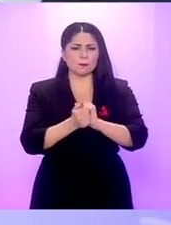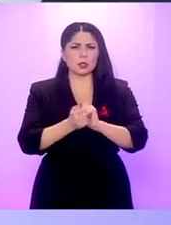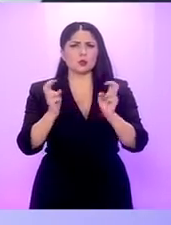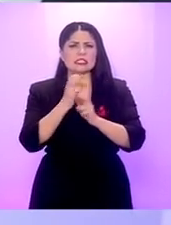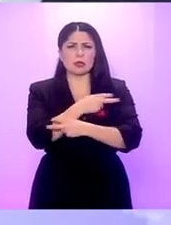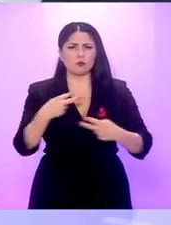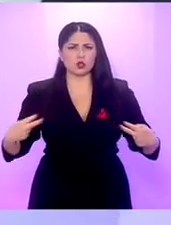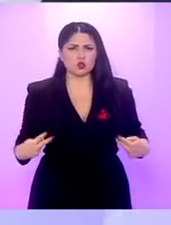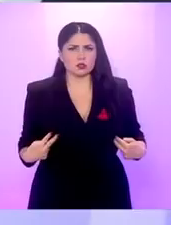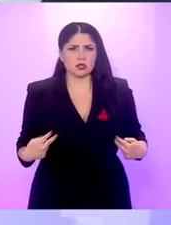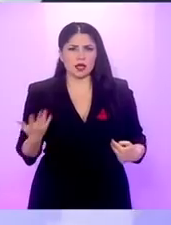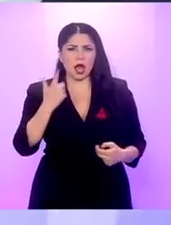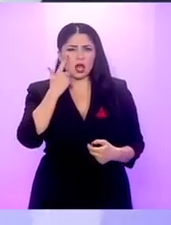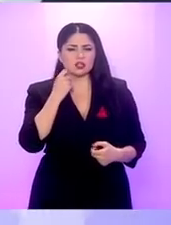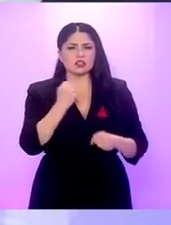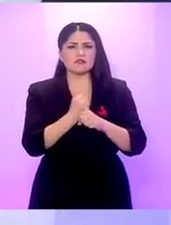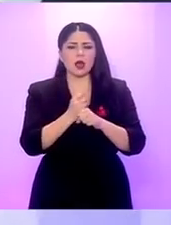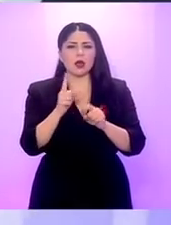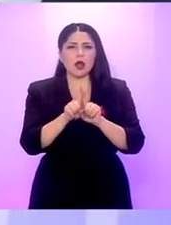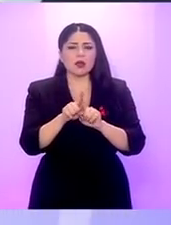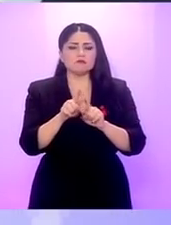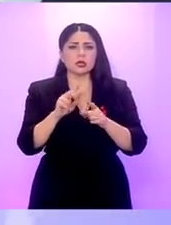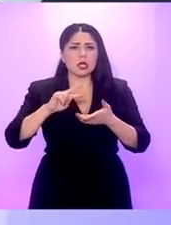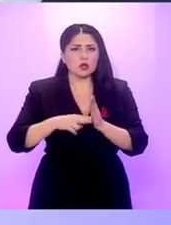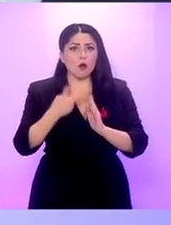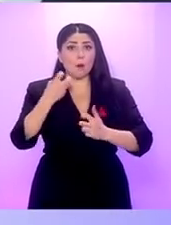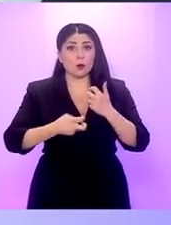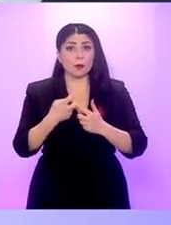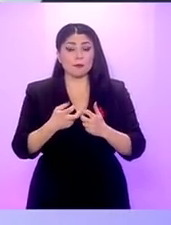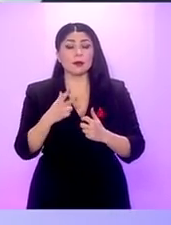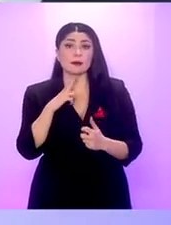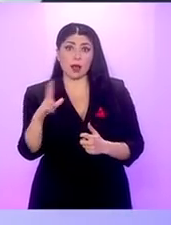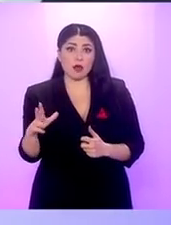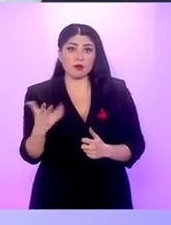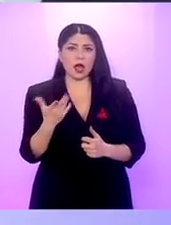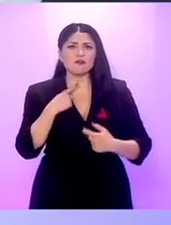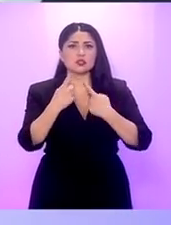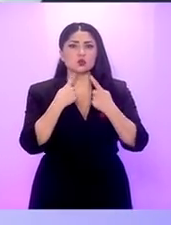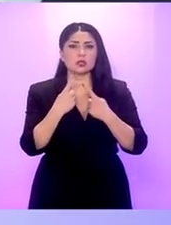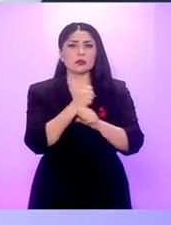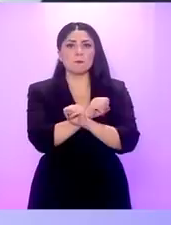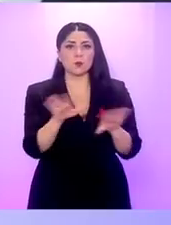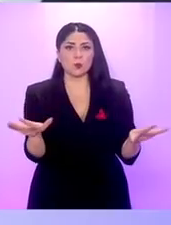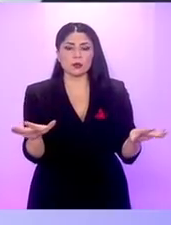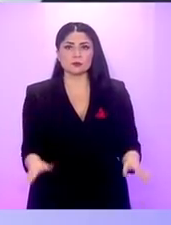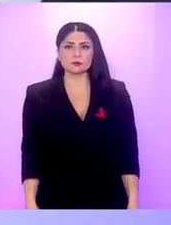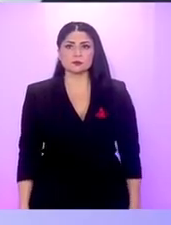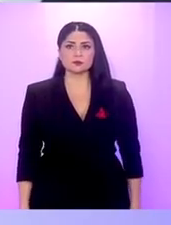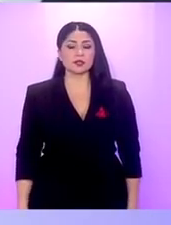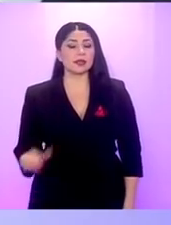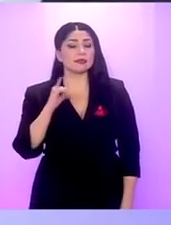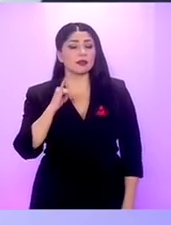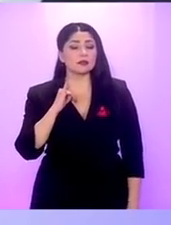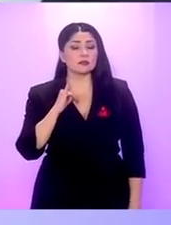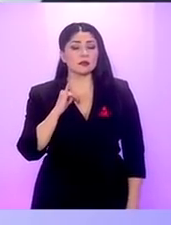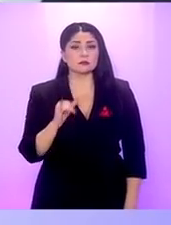de justiție care încearcă să facă lumină într-o problemă destul de gravă totuși și care a fost dezbătută public. Foarte interesant, domnule